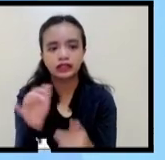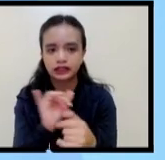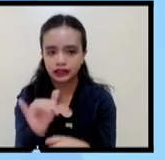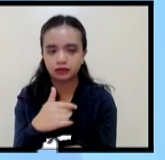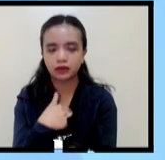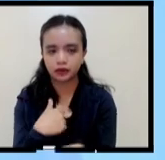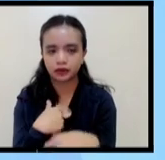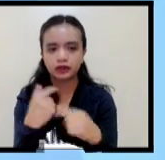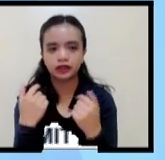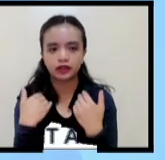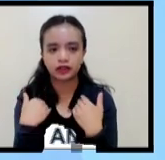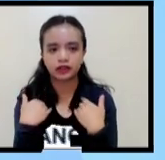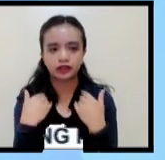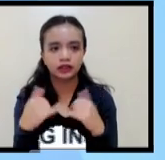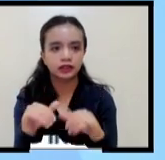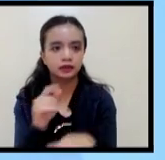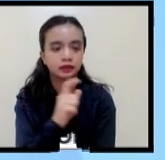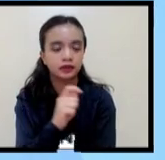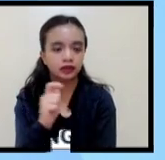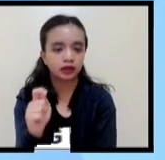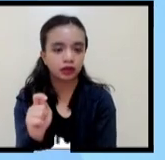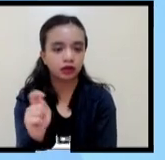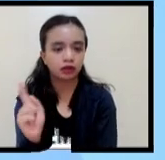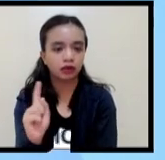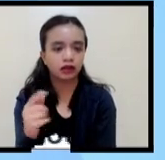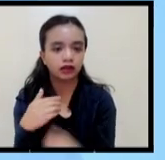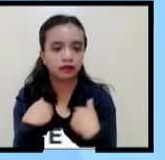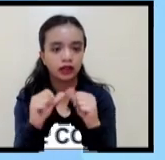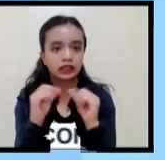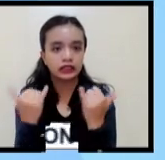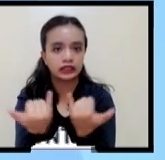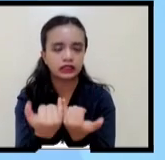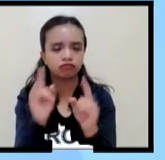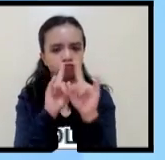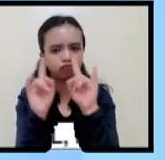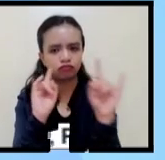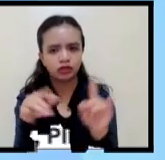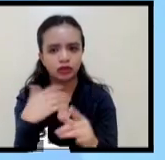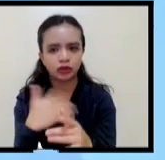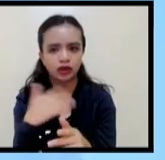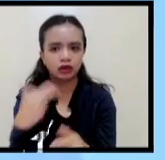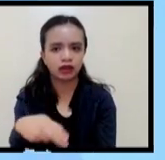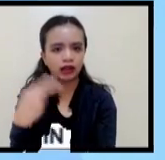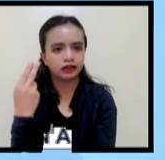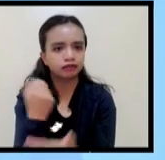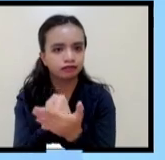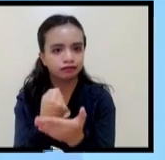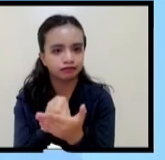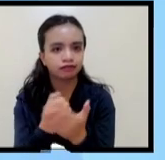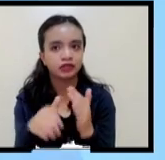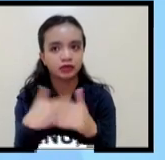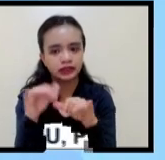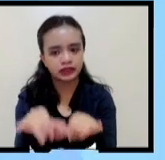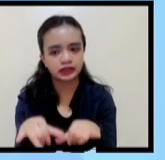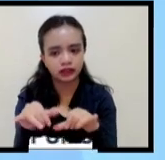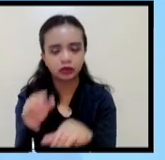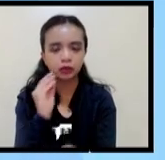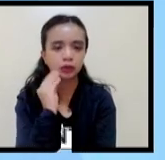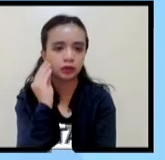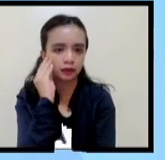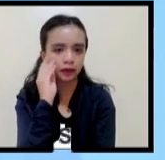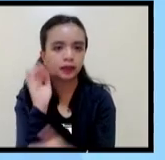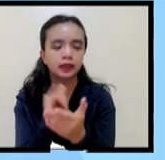Sa TikTok, may nag-TikTok live na isang agency na nagpo-promote na sabi ko, ang laki ng sahod, tapos nasa bahay ka lang. And